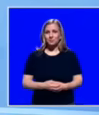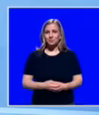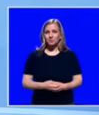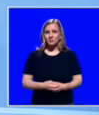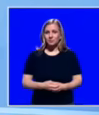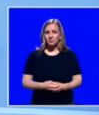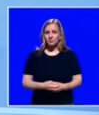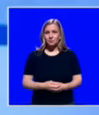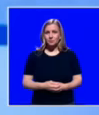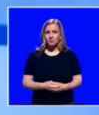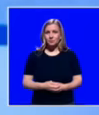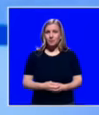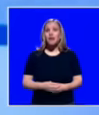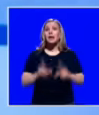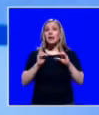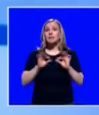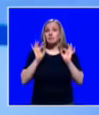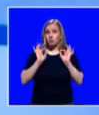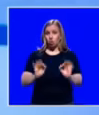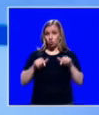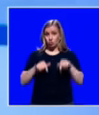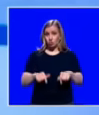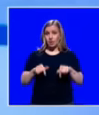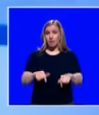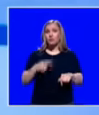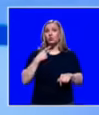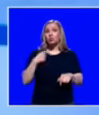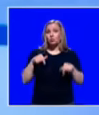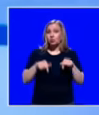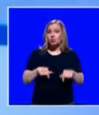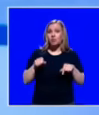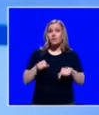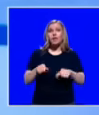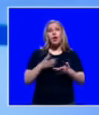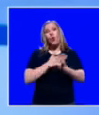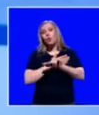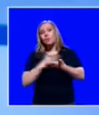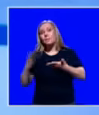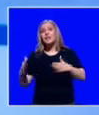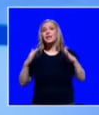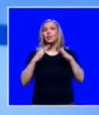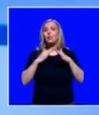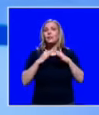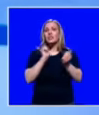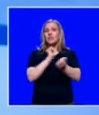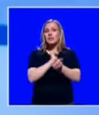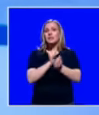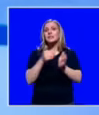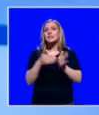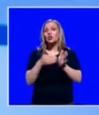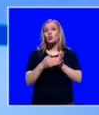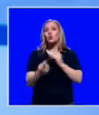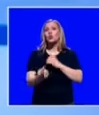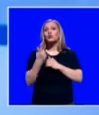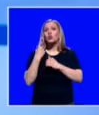Здравейте. Казвам точно днес, защото, както се казва, току-що ви отмениха домашния арест срещу 130 000 лева, но